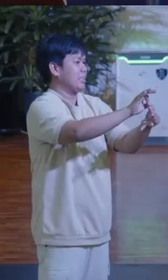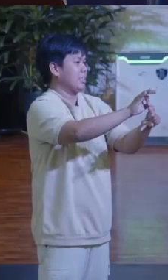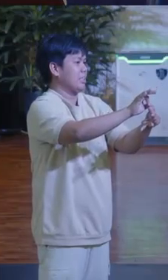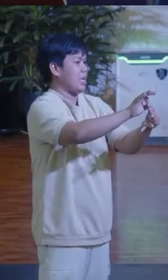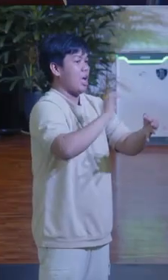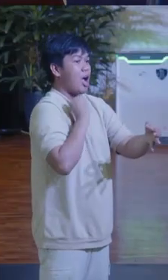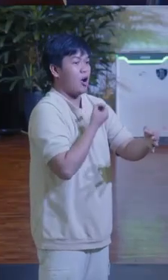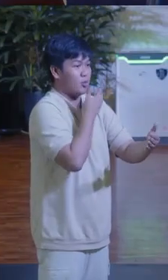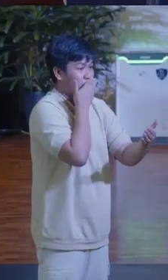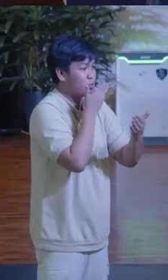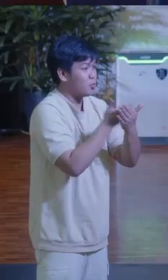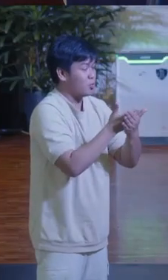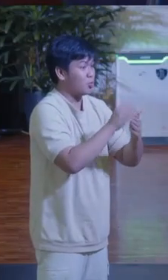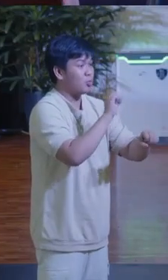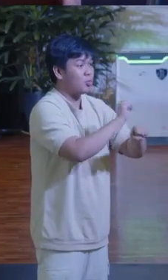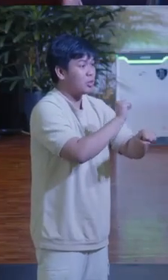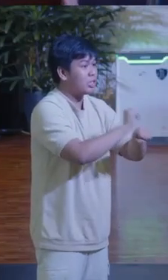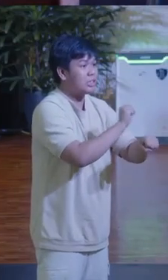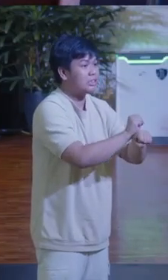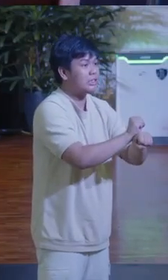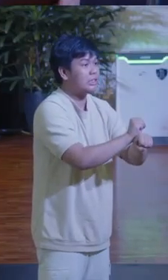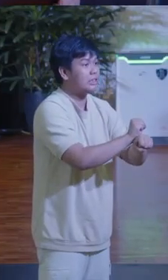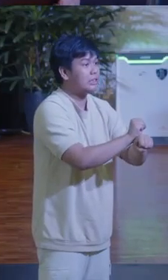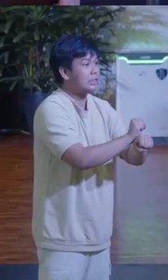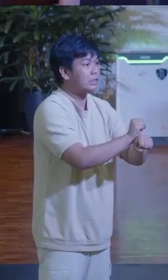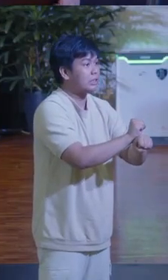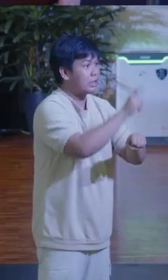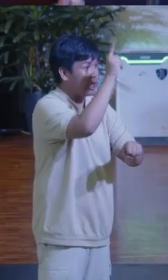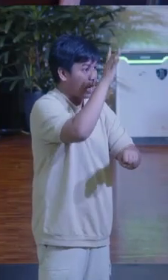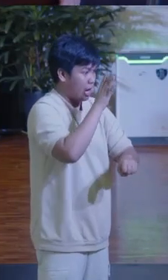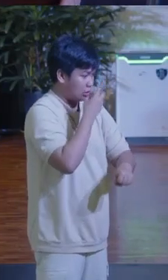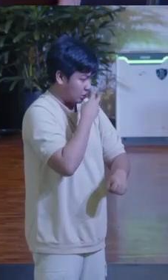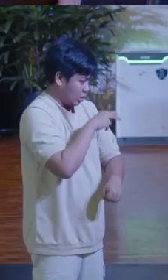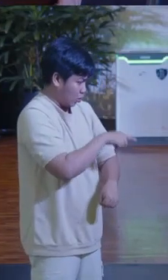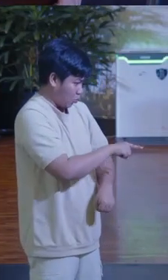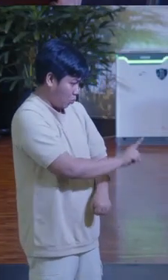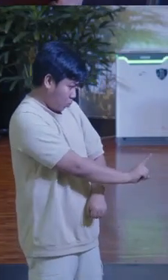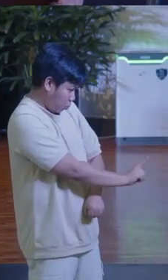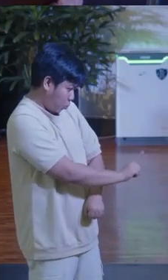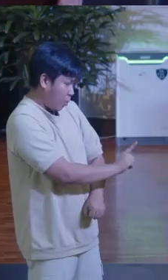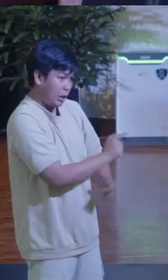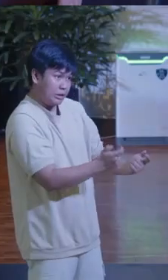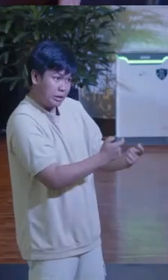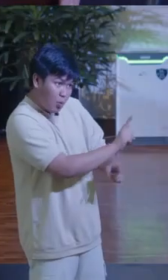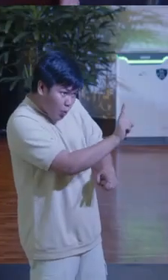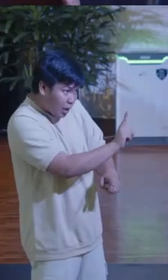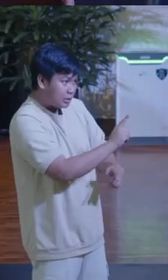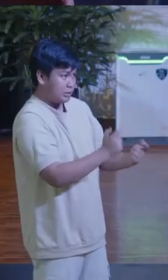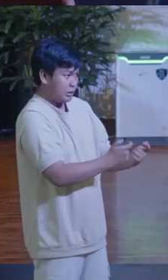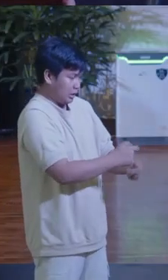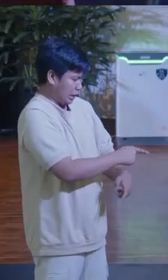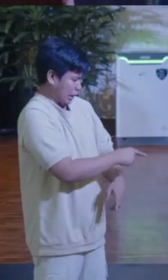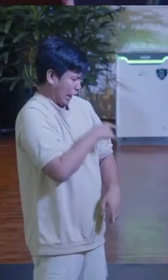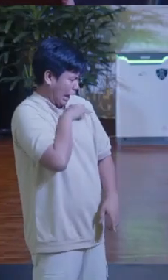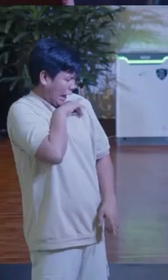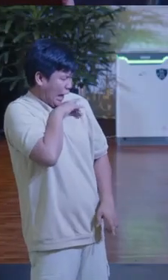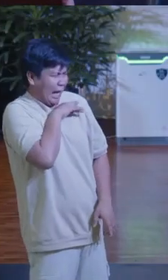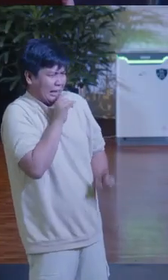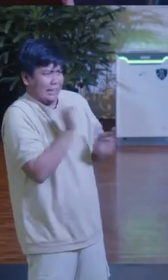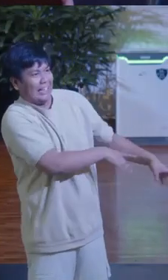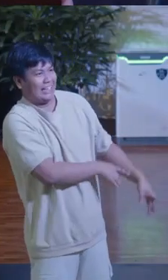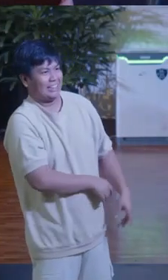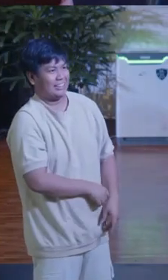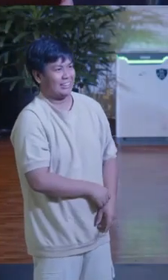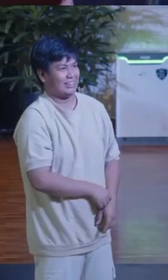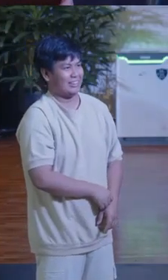mabubuting gawa ay maruruming trapo sa paningin sa harapan ng ating Diyos